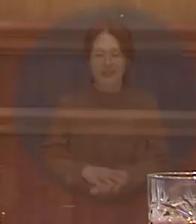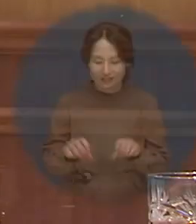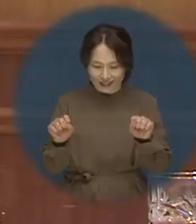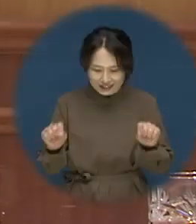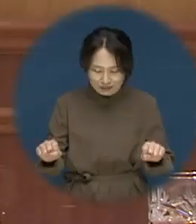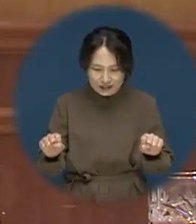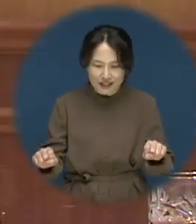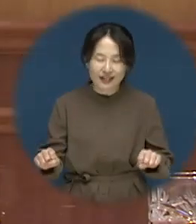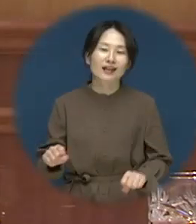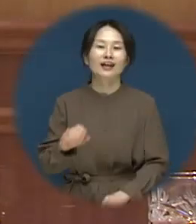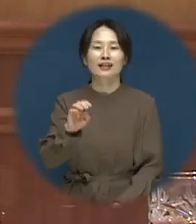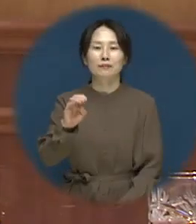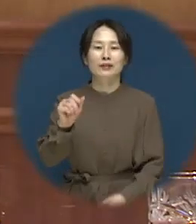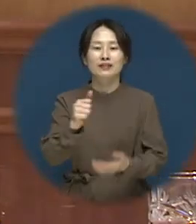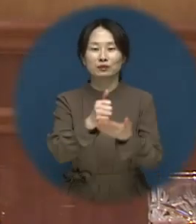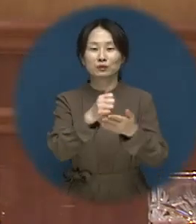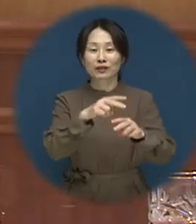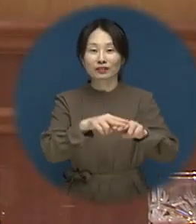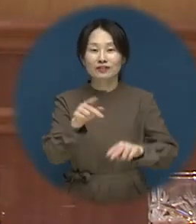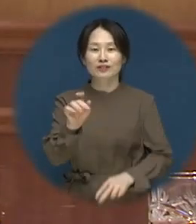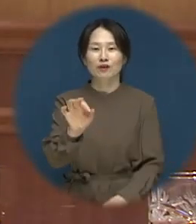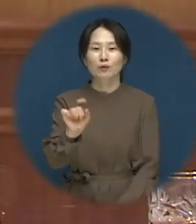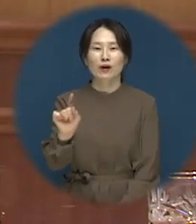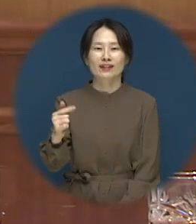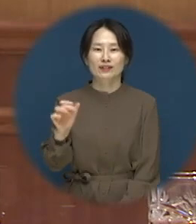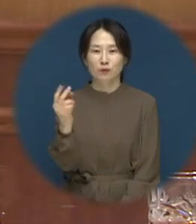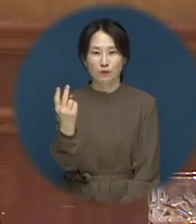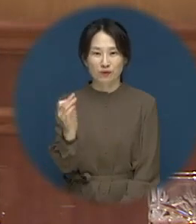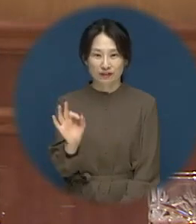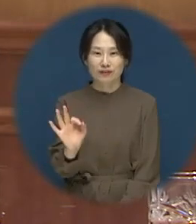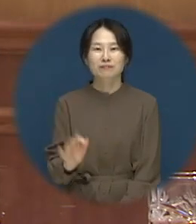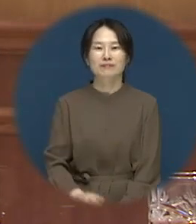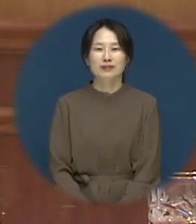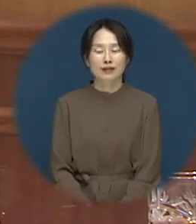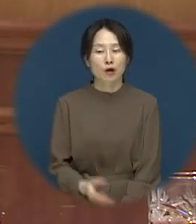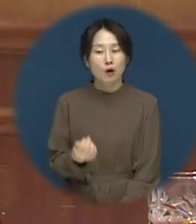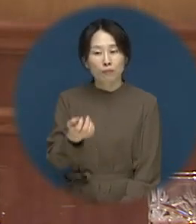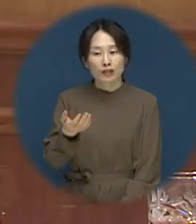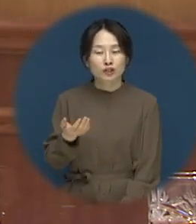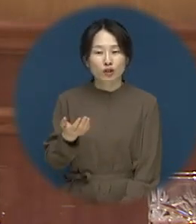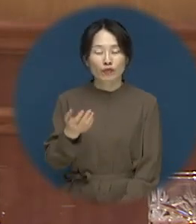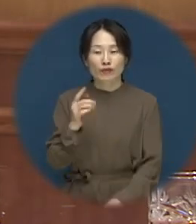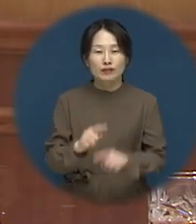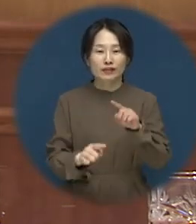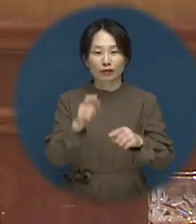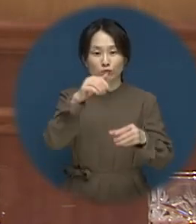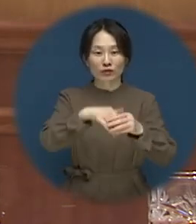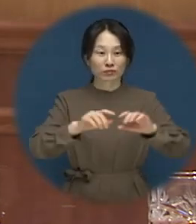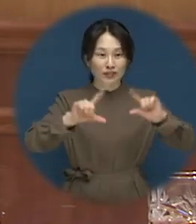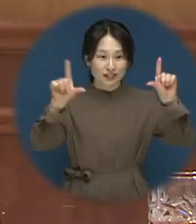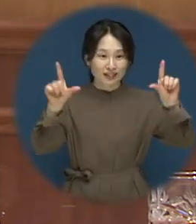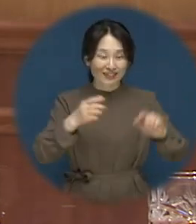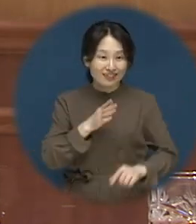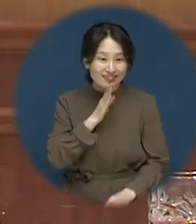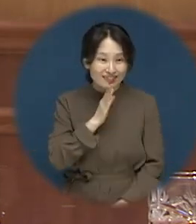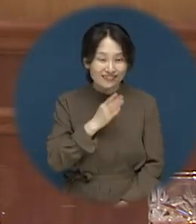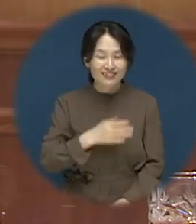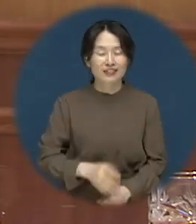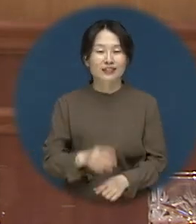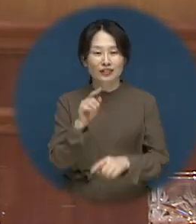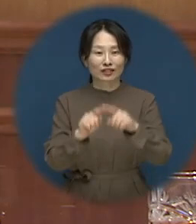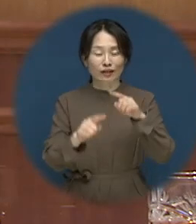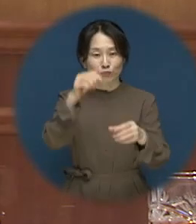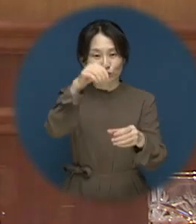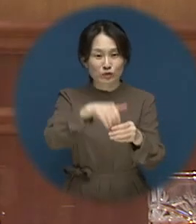여러분 안녕하십니까? EBS 초대석 정관용입니다. 바로 얼마 전이 식목일이었는데 여러분 어떻게 나무 한 그루